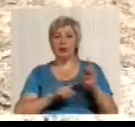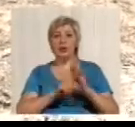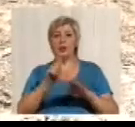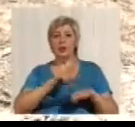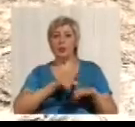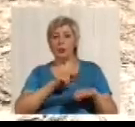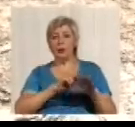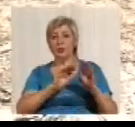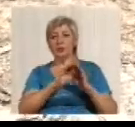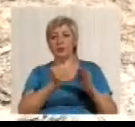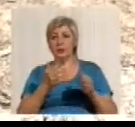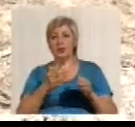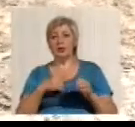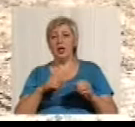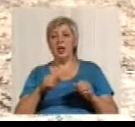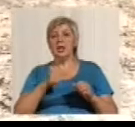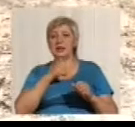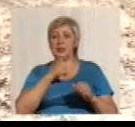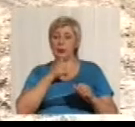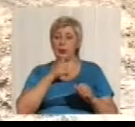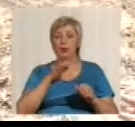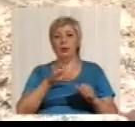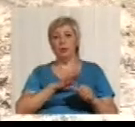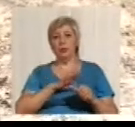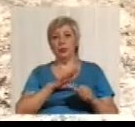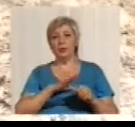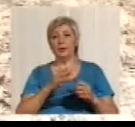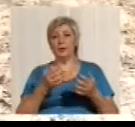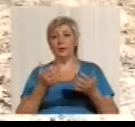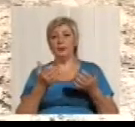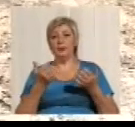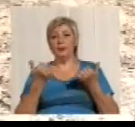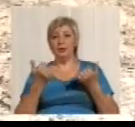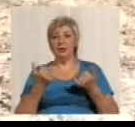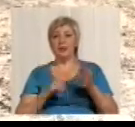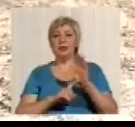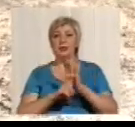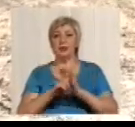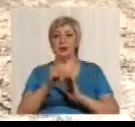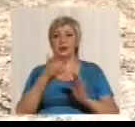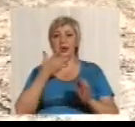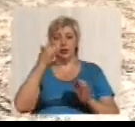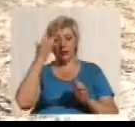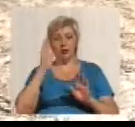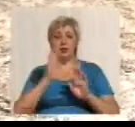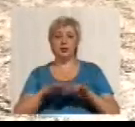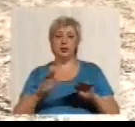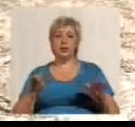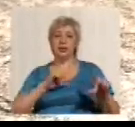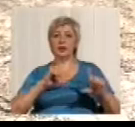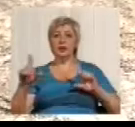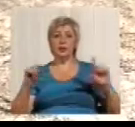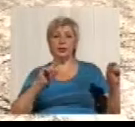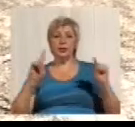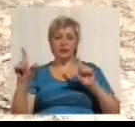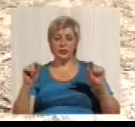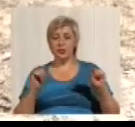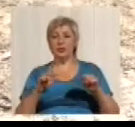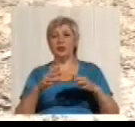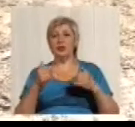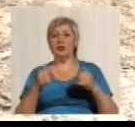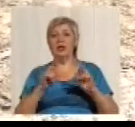Але ну, спроби були. Я думаю, що зараз, коли от вже настало літо у нас, всі діти роз'їдуться по домівкам, так, і тут вже